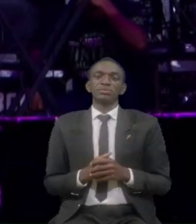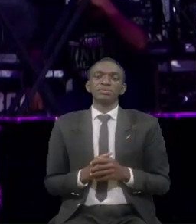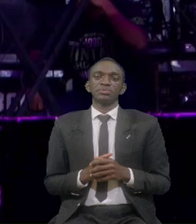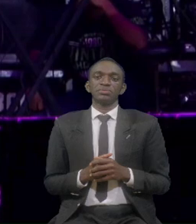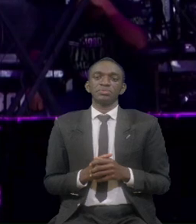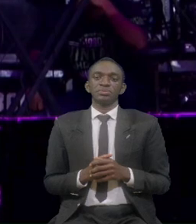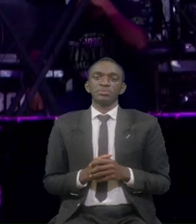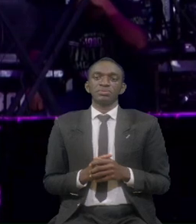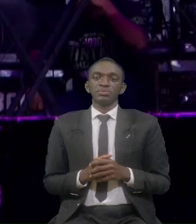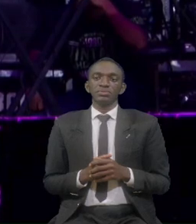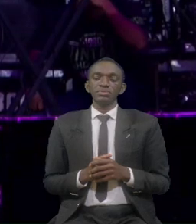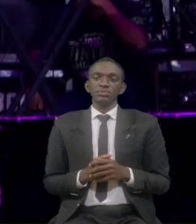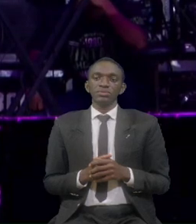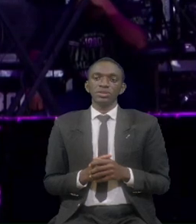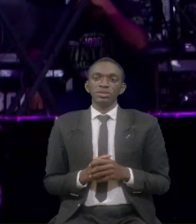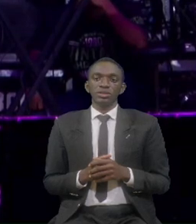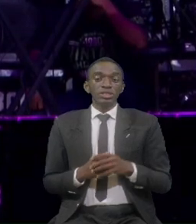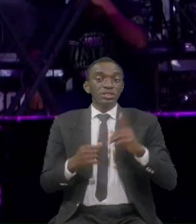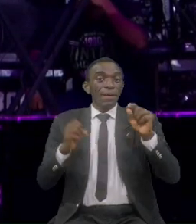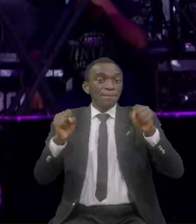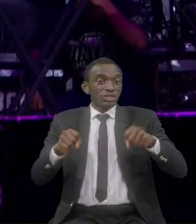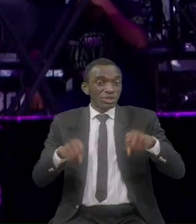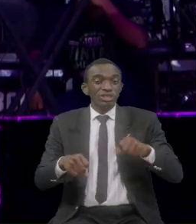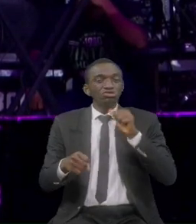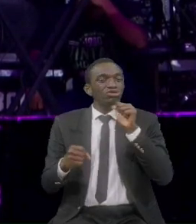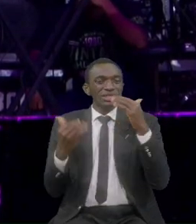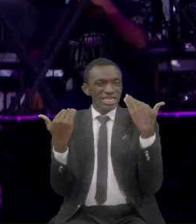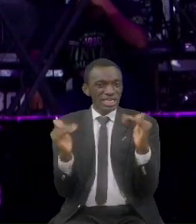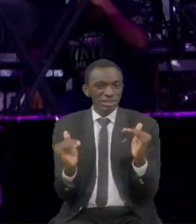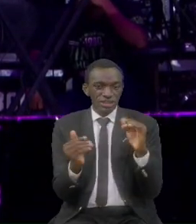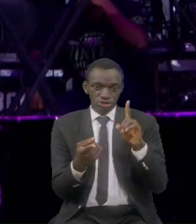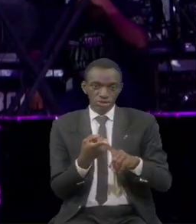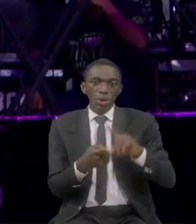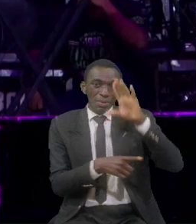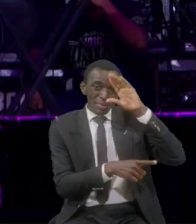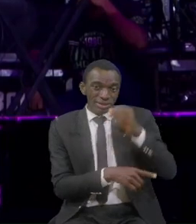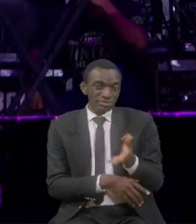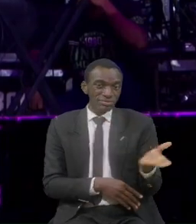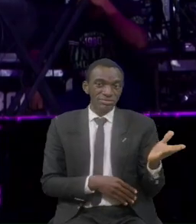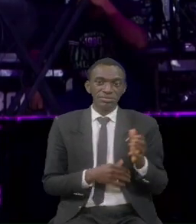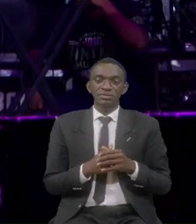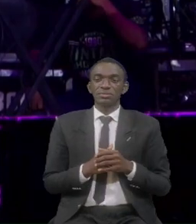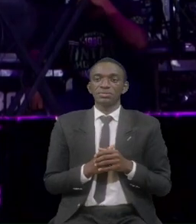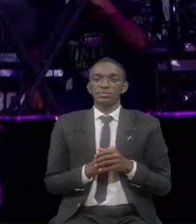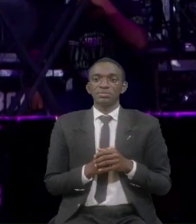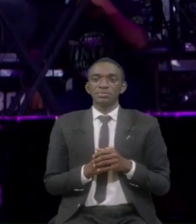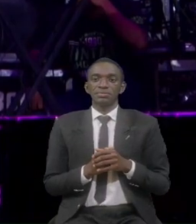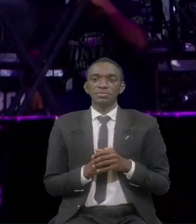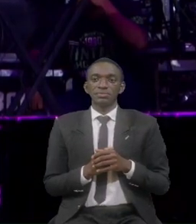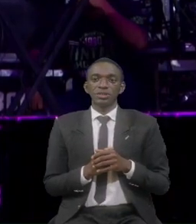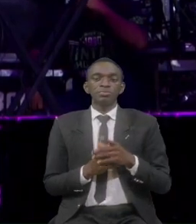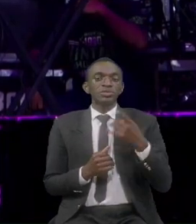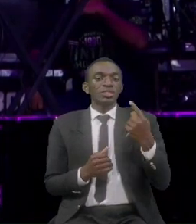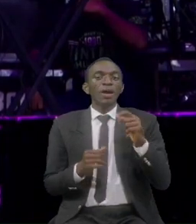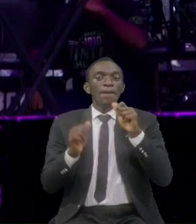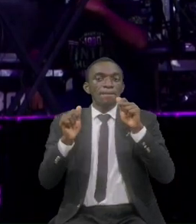mga posibilidad. The possibilities are not limited to a man. Ang pangutana ang kining the possibilities